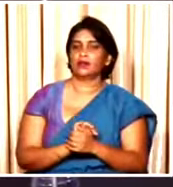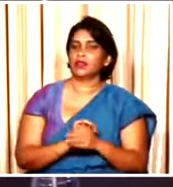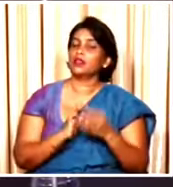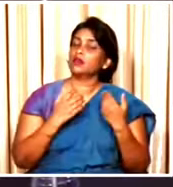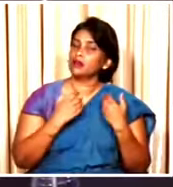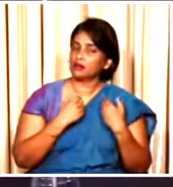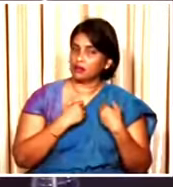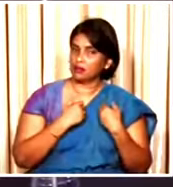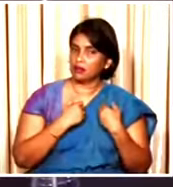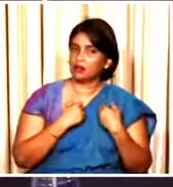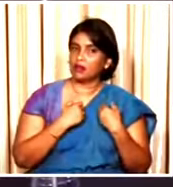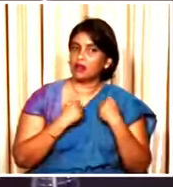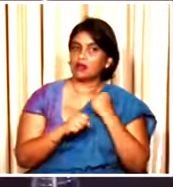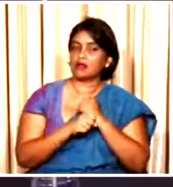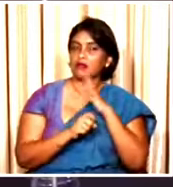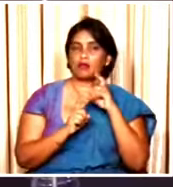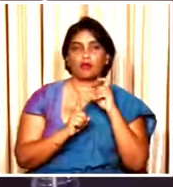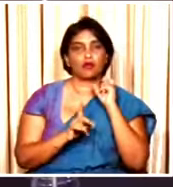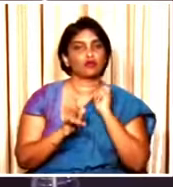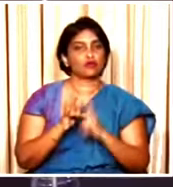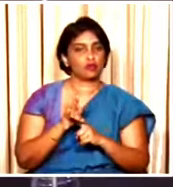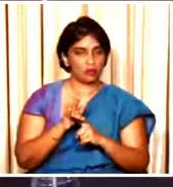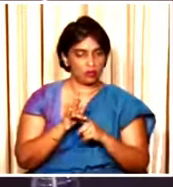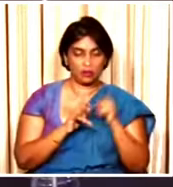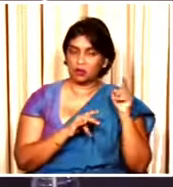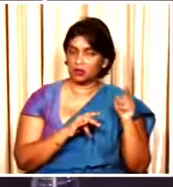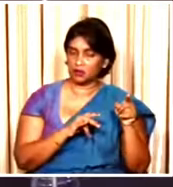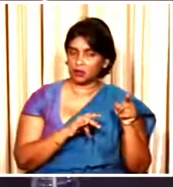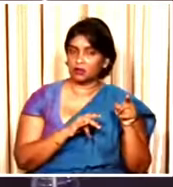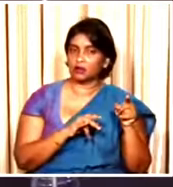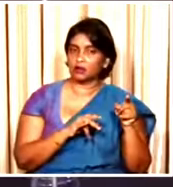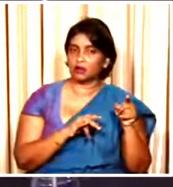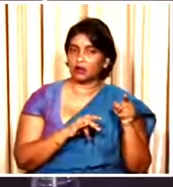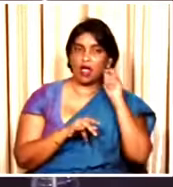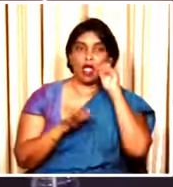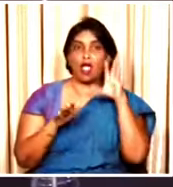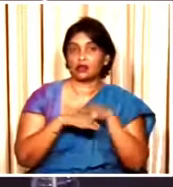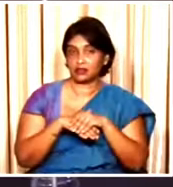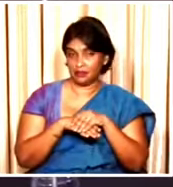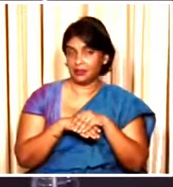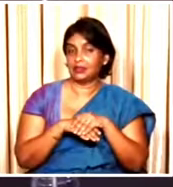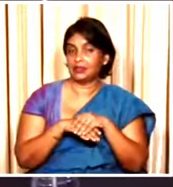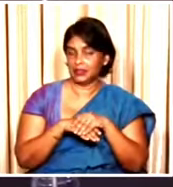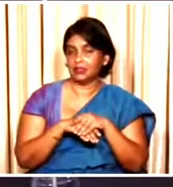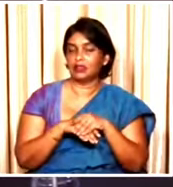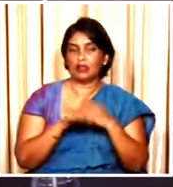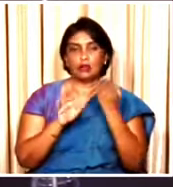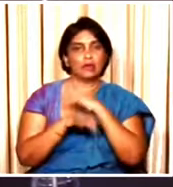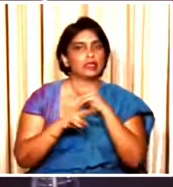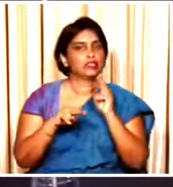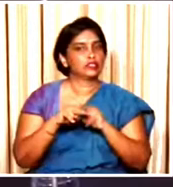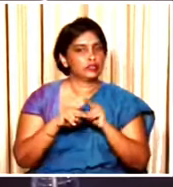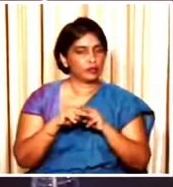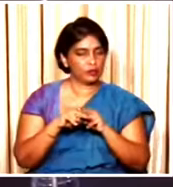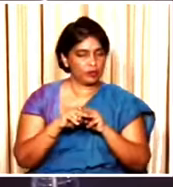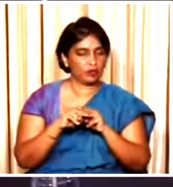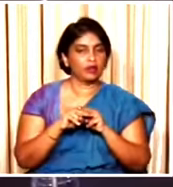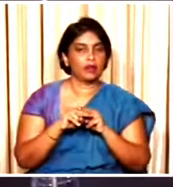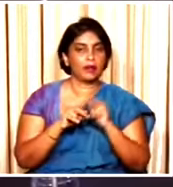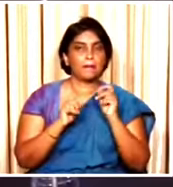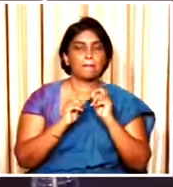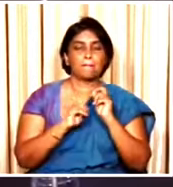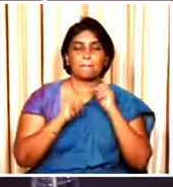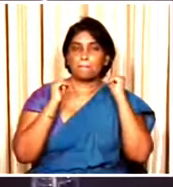අපේ ගම්පහ සංවිධායකවරයාගේ ස්වාමියා පෞගේ සිකුරාදා